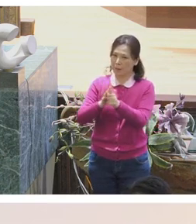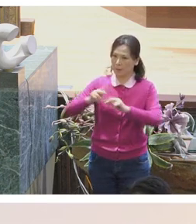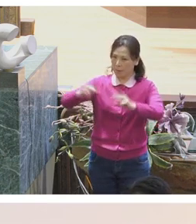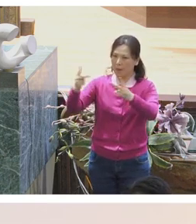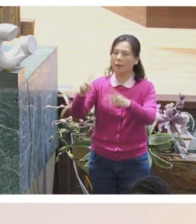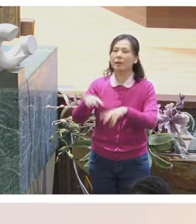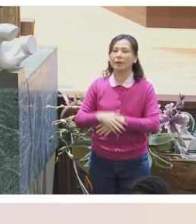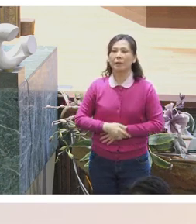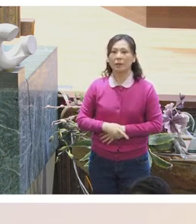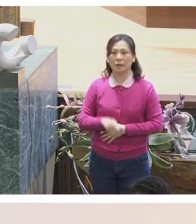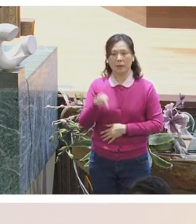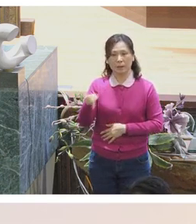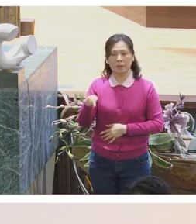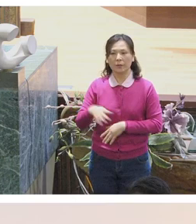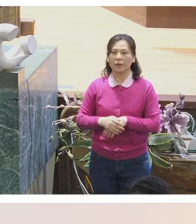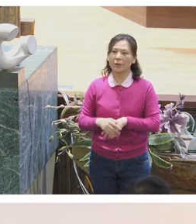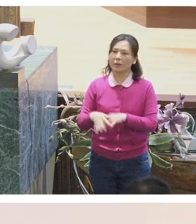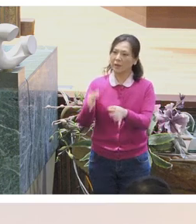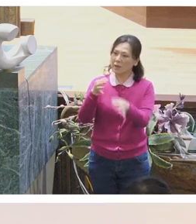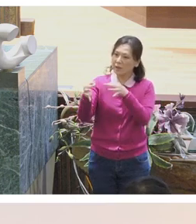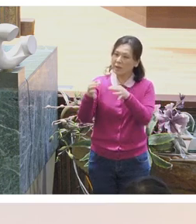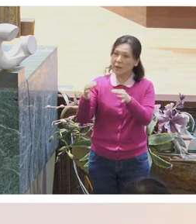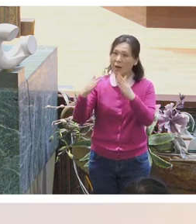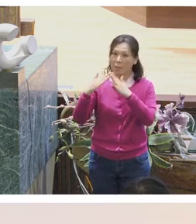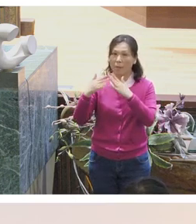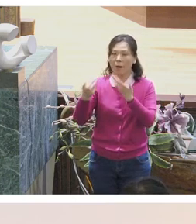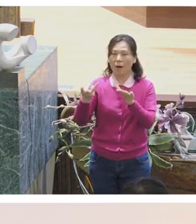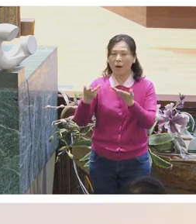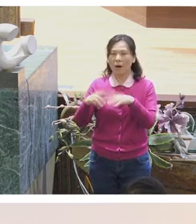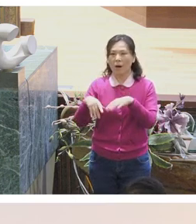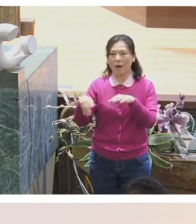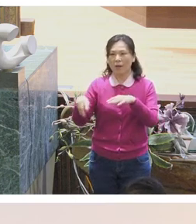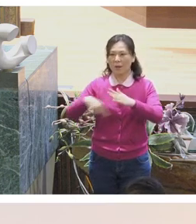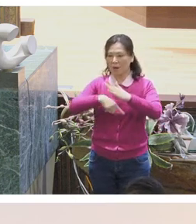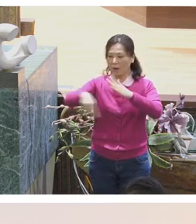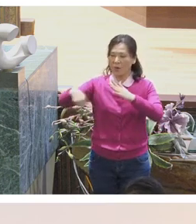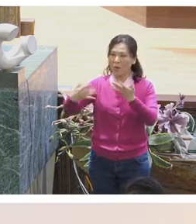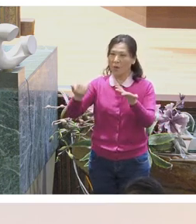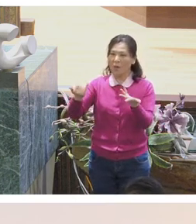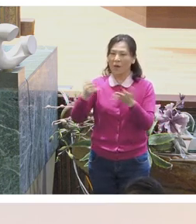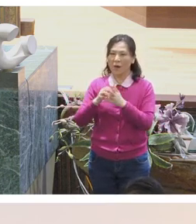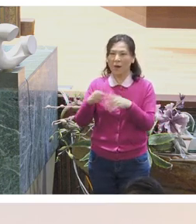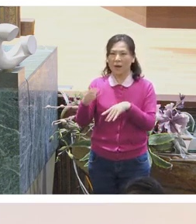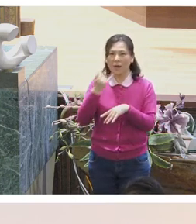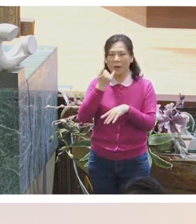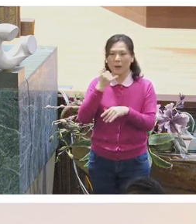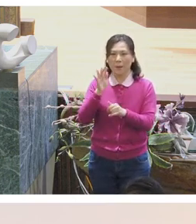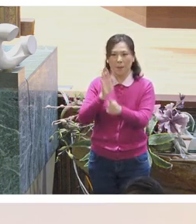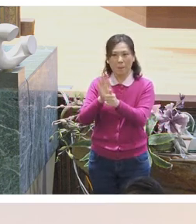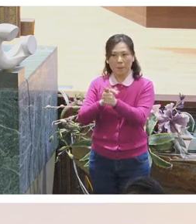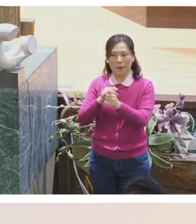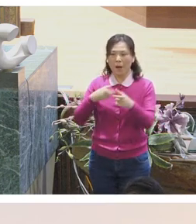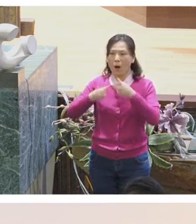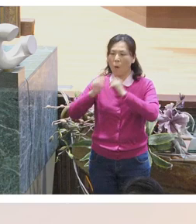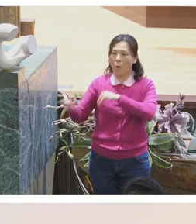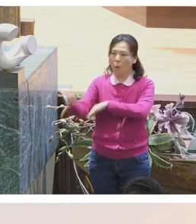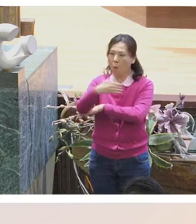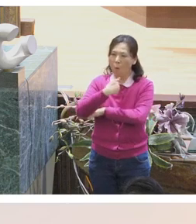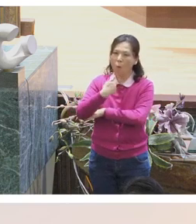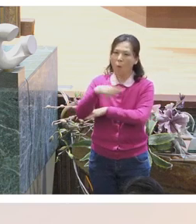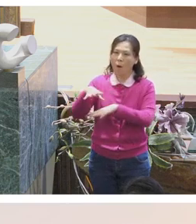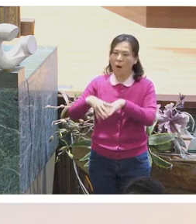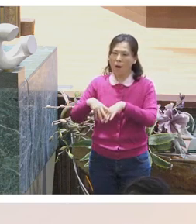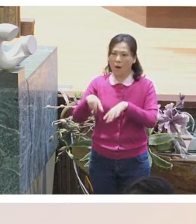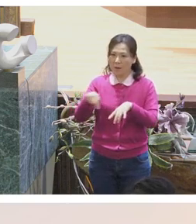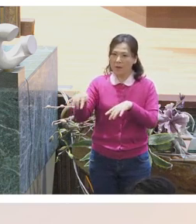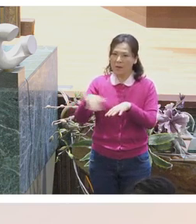是超商的 lobby， 超商的就是它可以很 lobby 很成功的去把那个超商回收的点减少，或者是减少